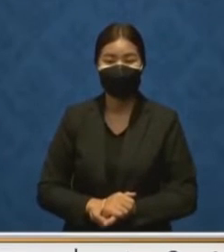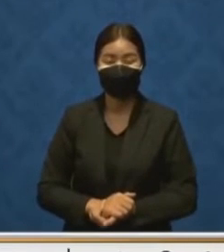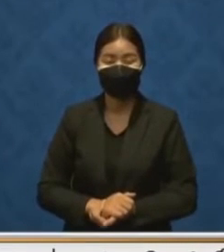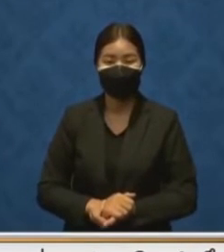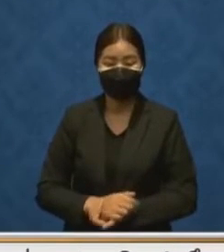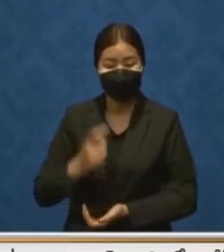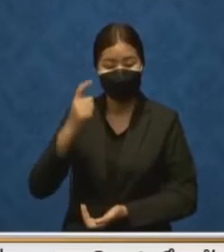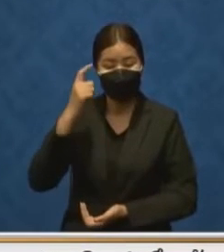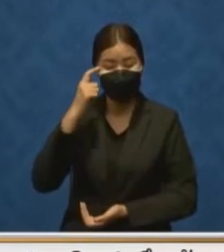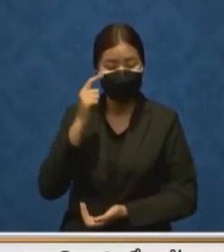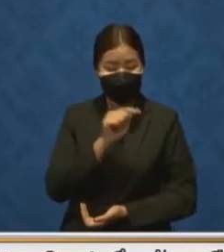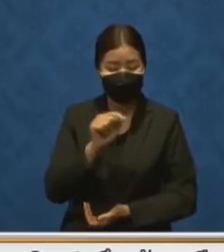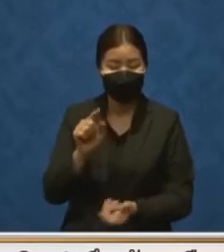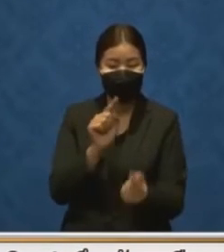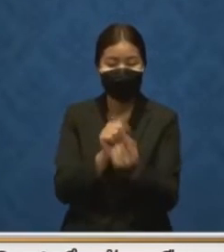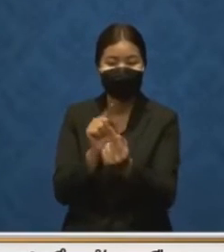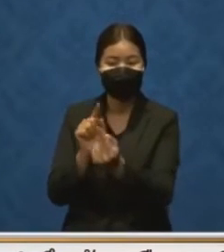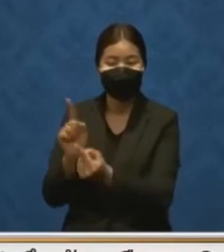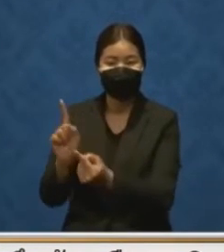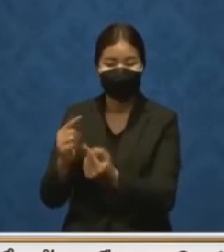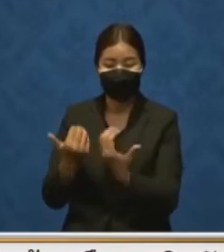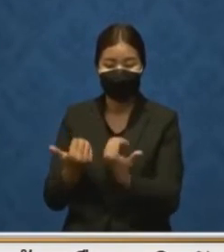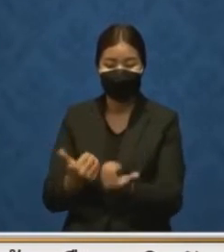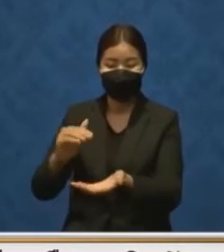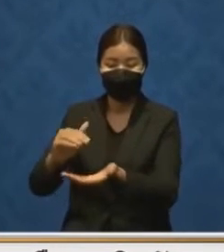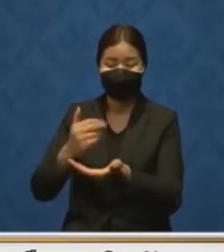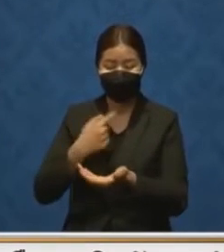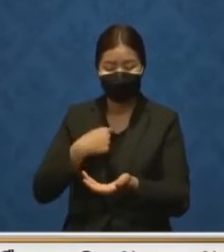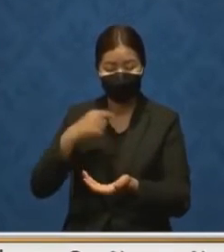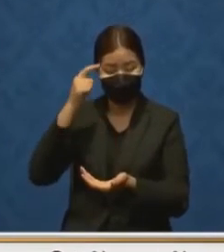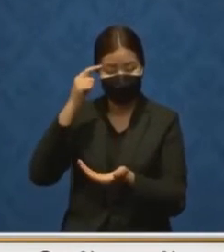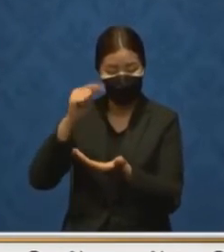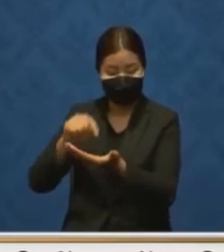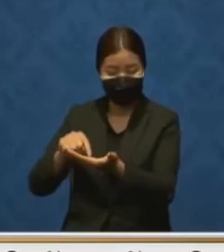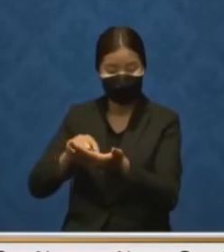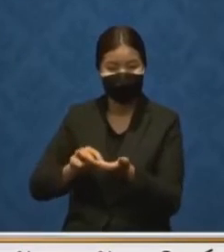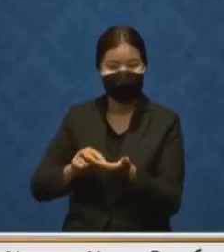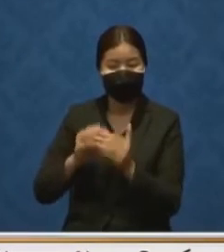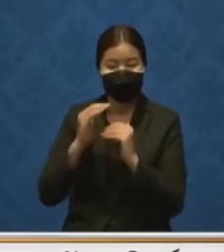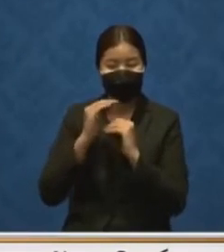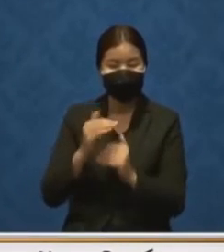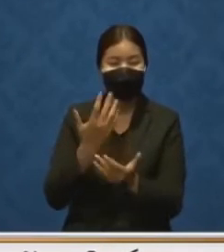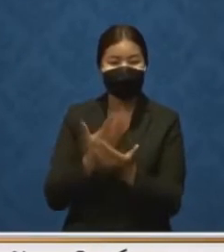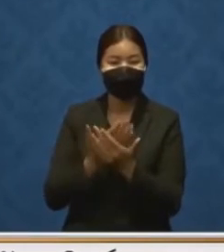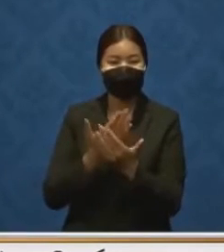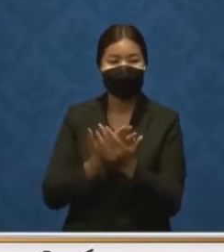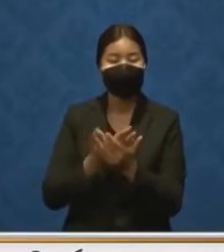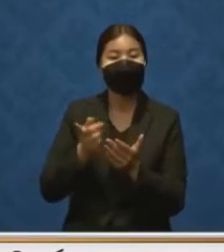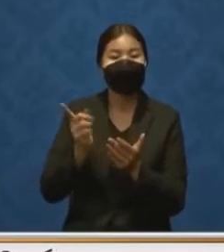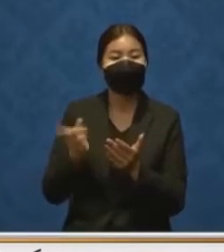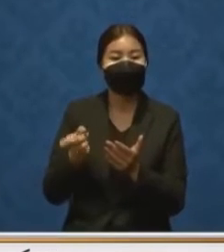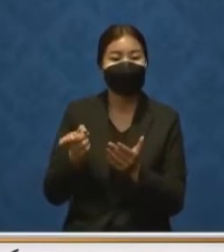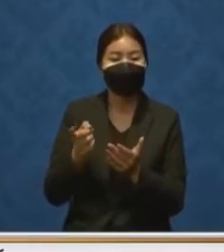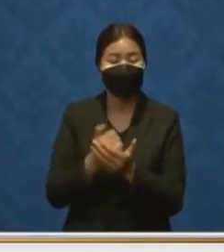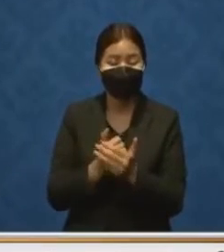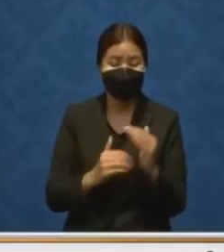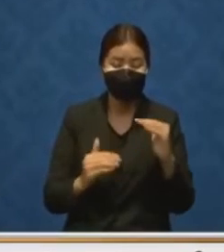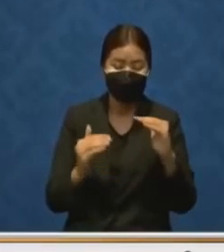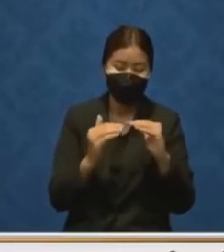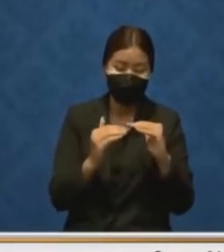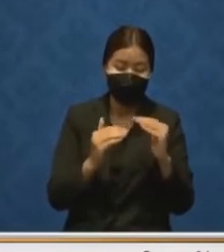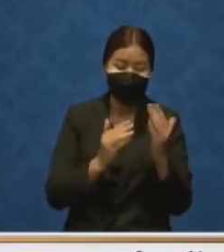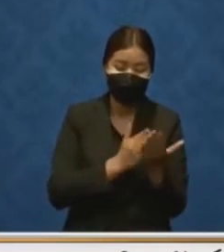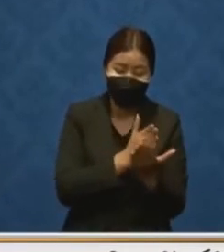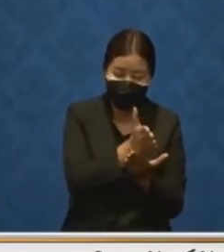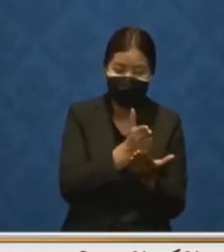รงการกำหนดหรอกำกับราคาสินค้าให้อยู่ในภาวะที่สมดุลกับทุก